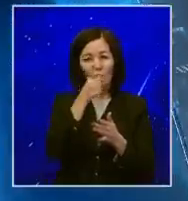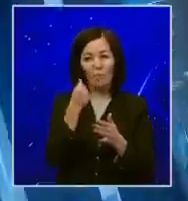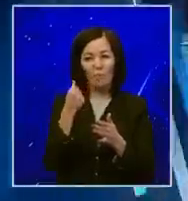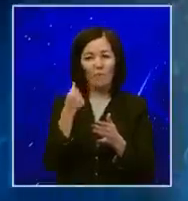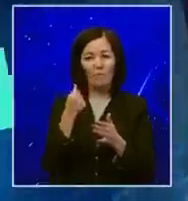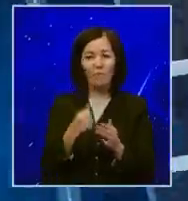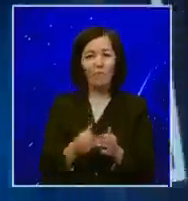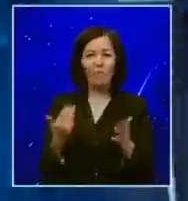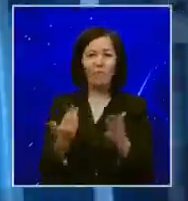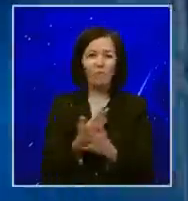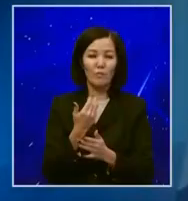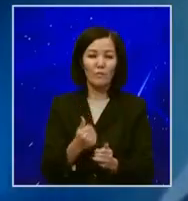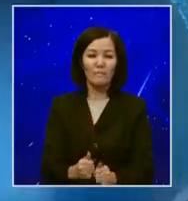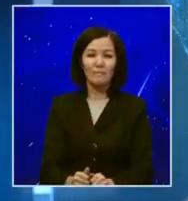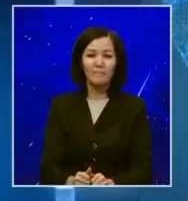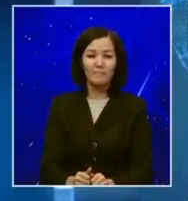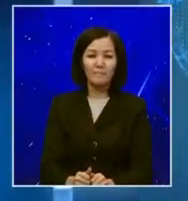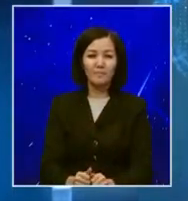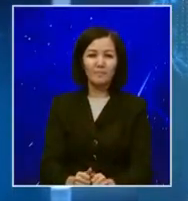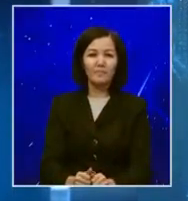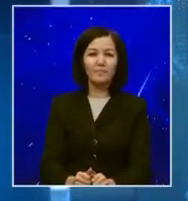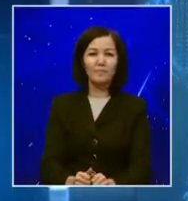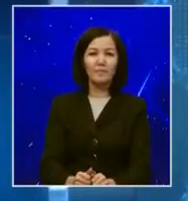Дамир Анитов, Ержан Дюйсен, телеканал ЖЦУ.